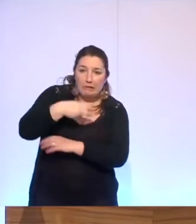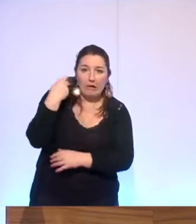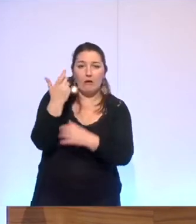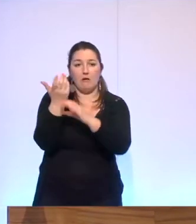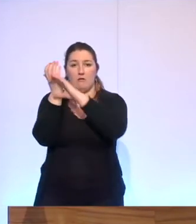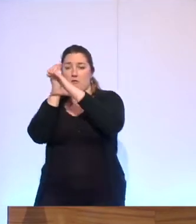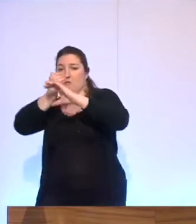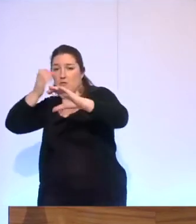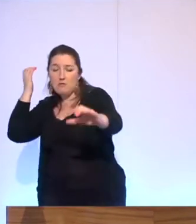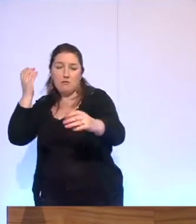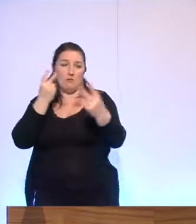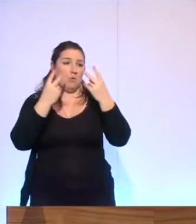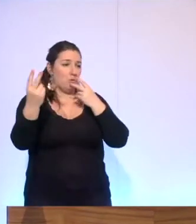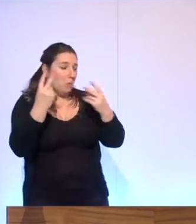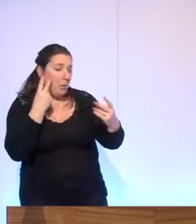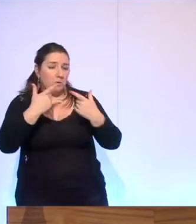territoire.